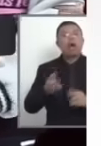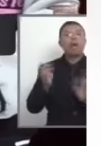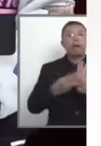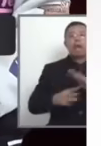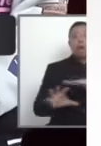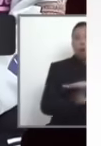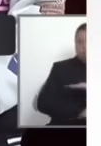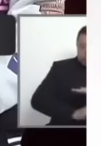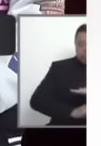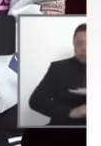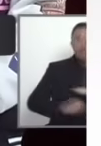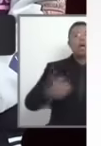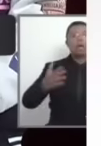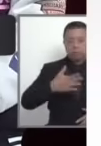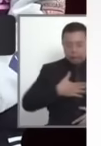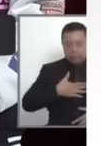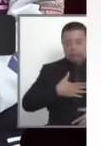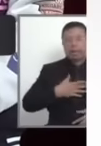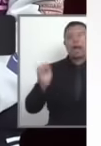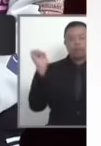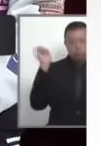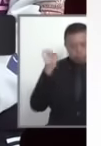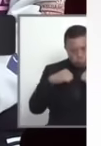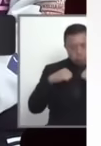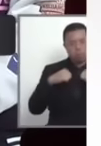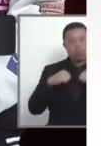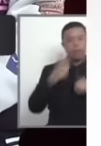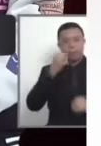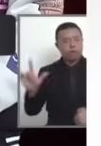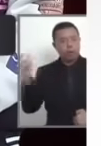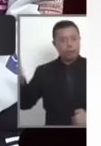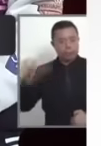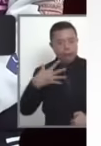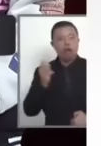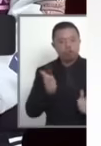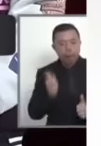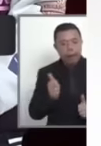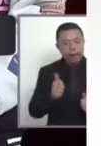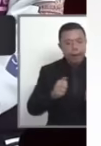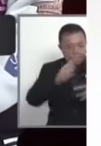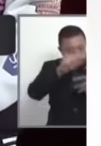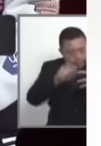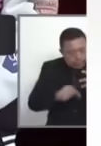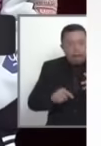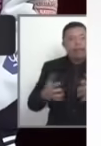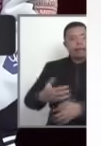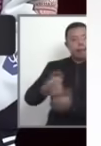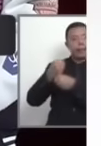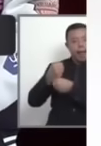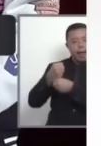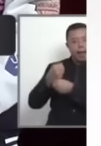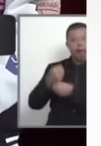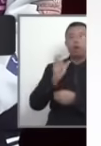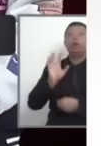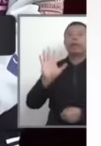ya untuk direfleksikan kembali di dalam situasi saat ini gitu. Karena kekhawatiran itu terjadi di